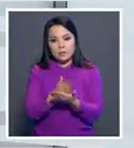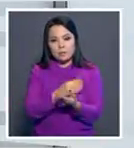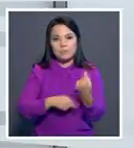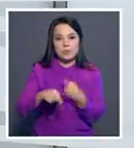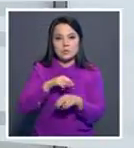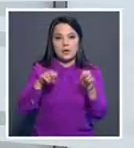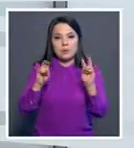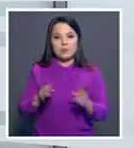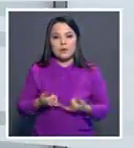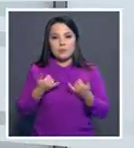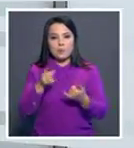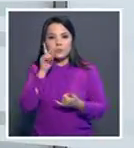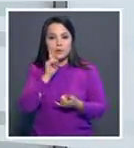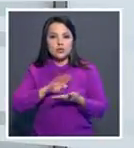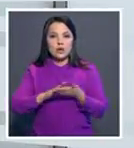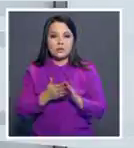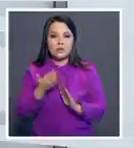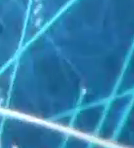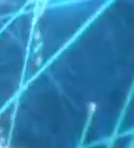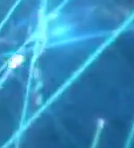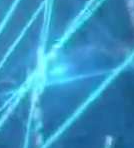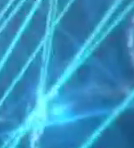бизнесмендерге жасалған қолайлы жағдай деуге болады.